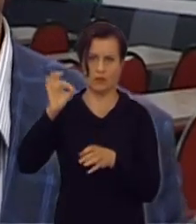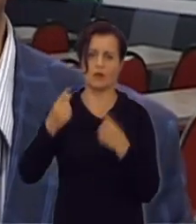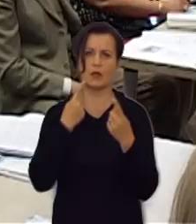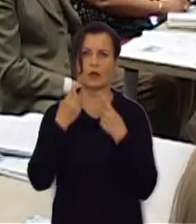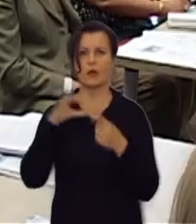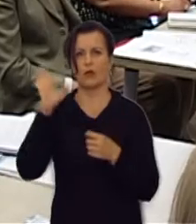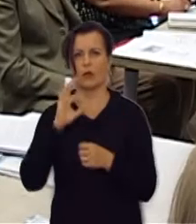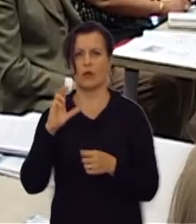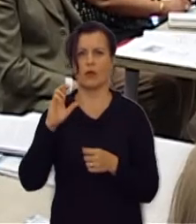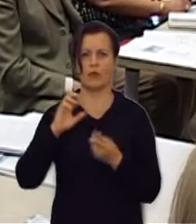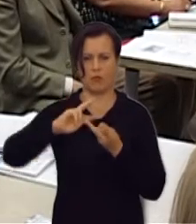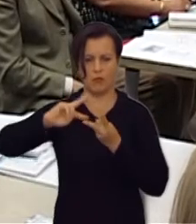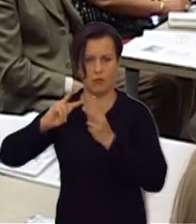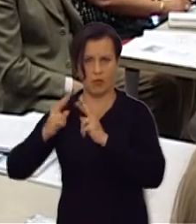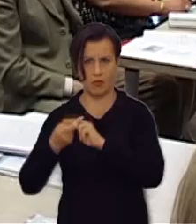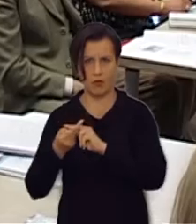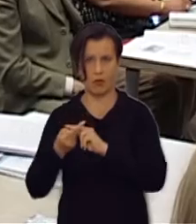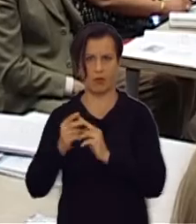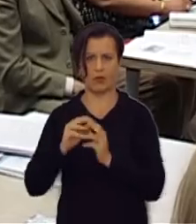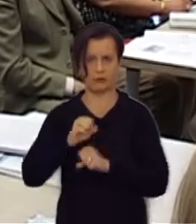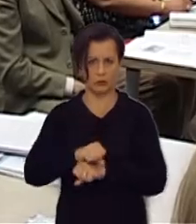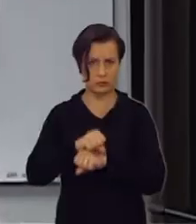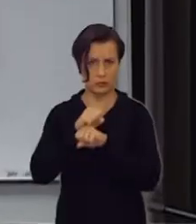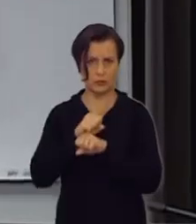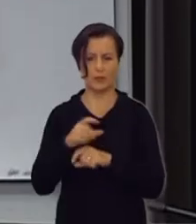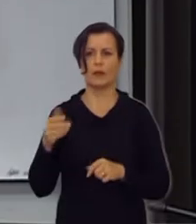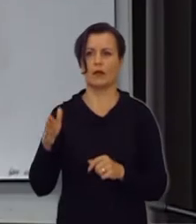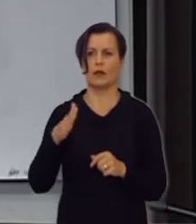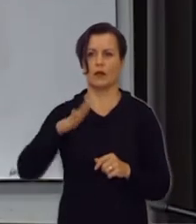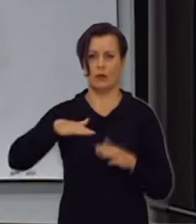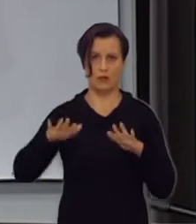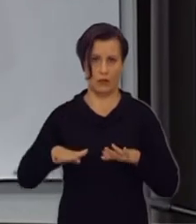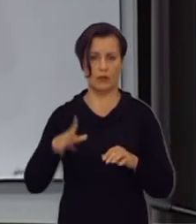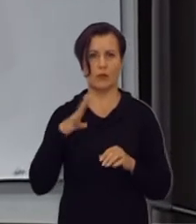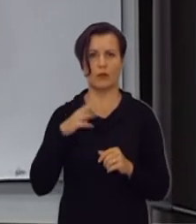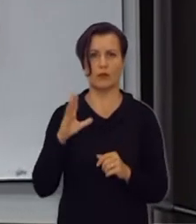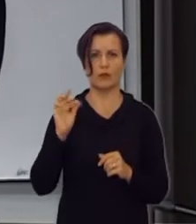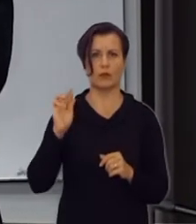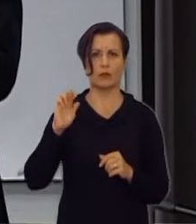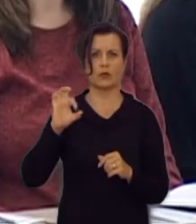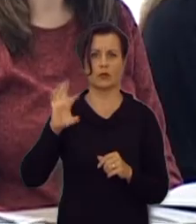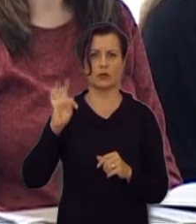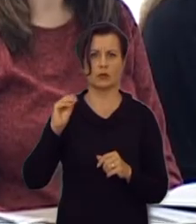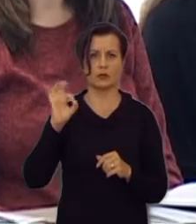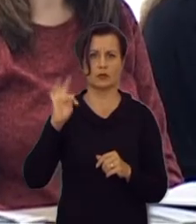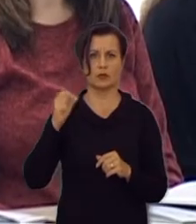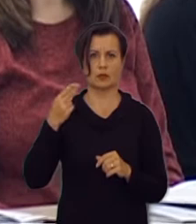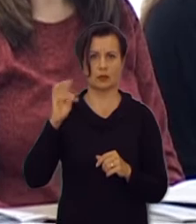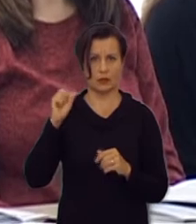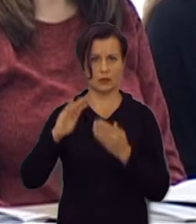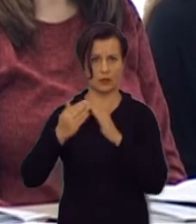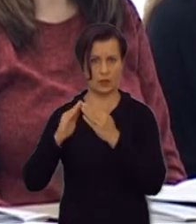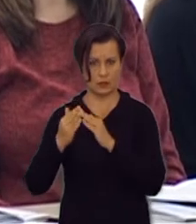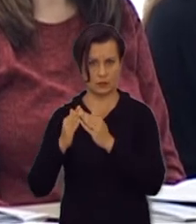geriausių vietų kalbėti apie reformaciją, protestantizmą, nes buvome protestantiškas miestas nuo 150